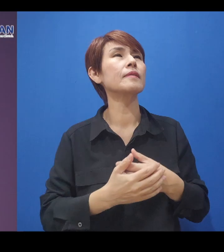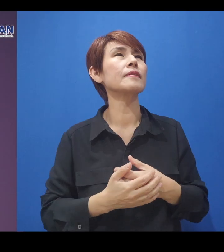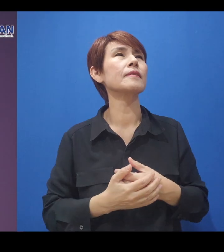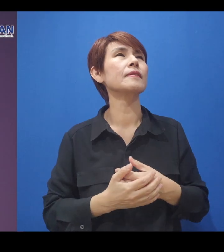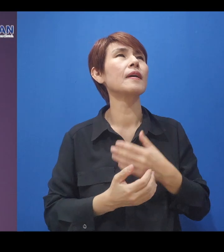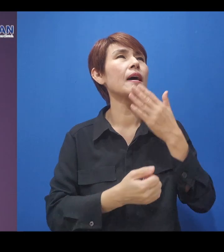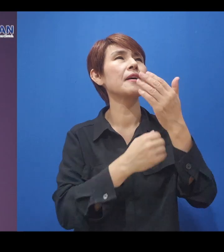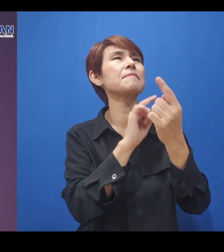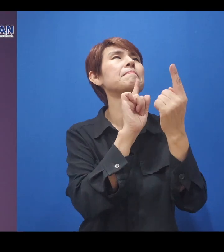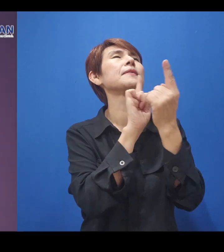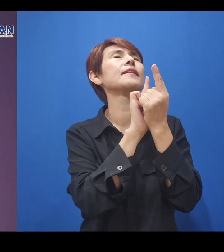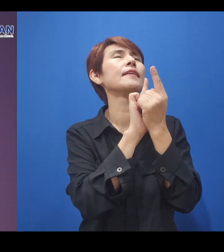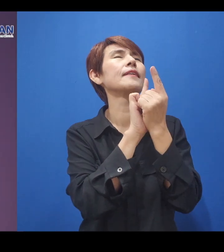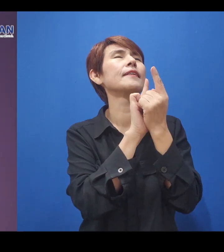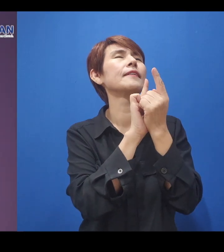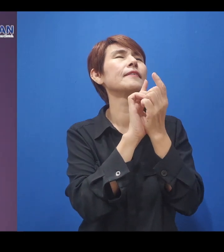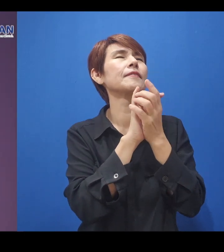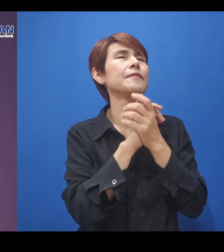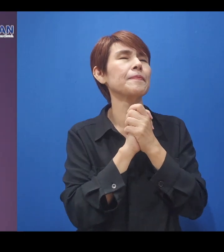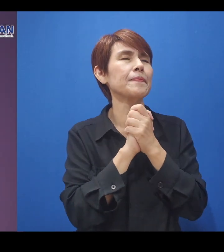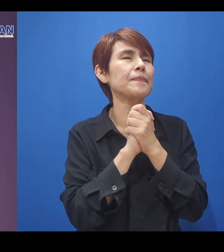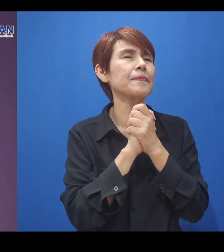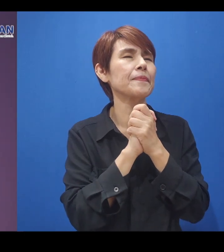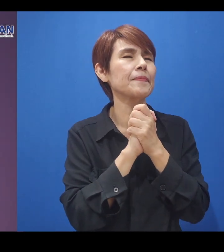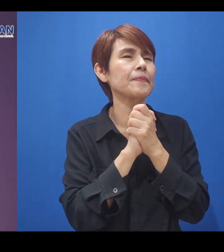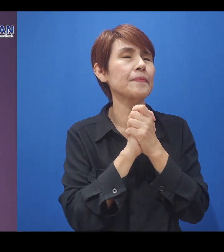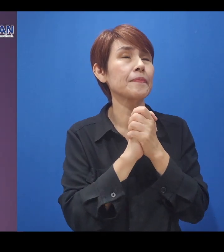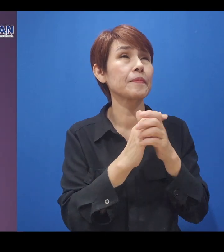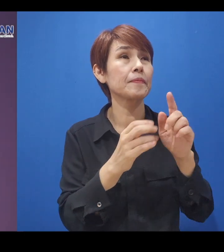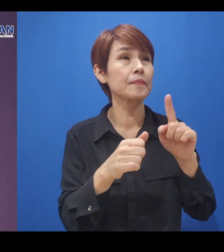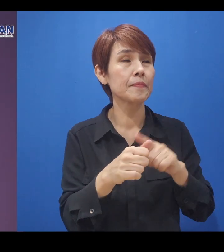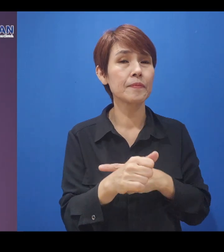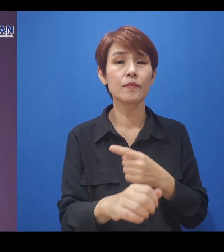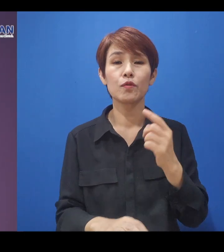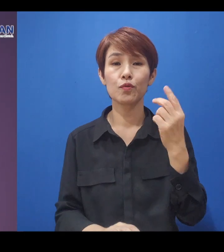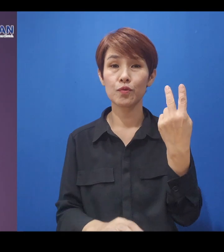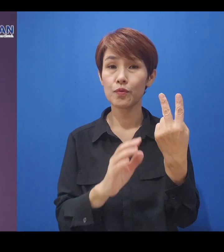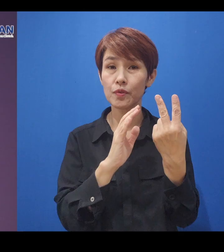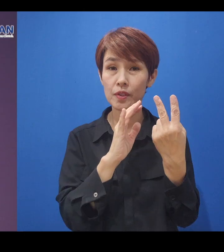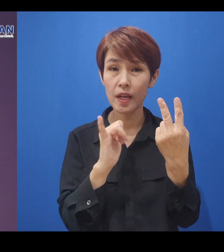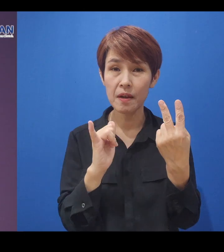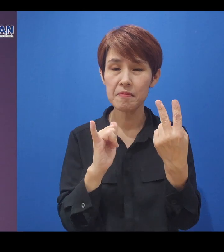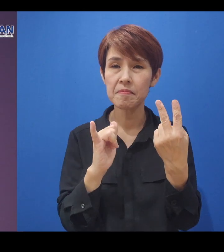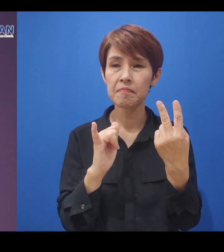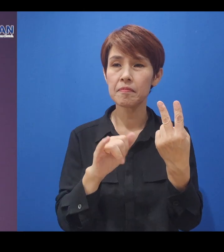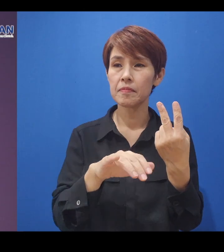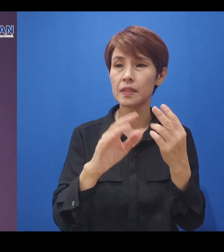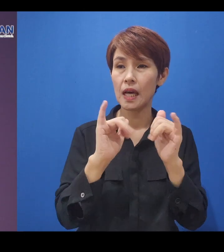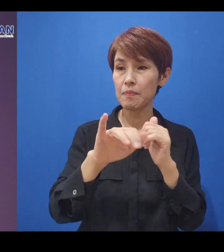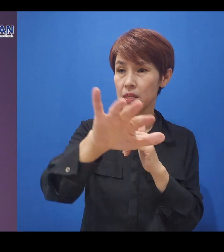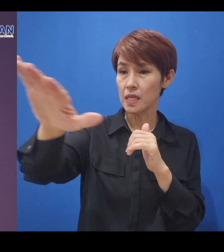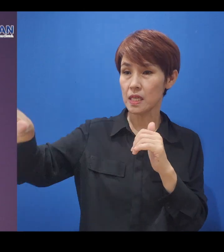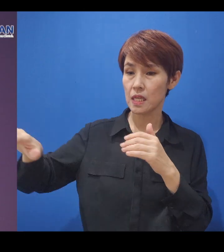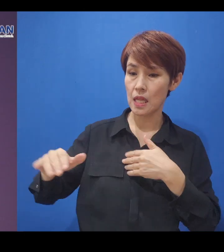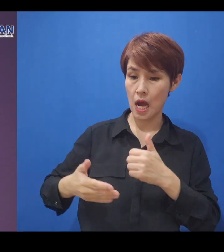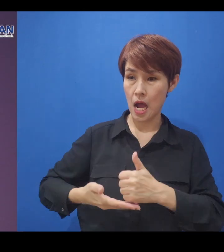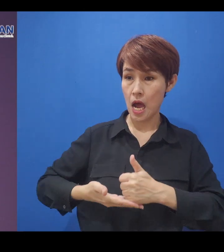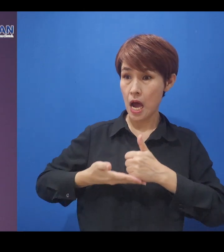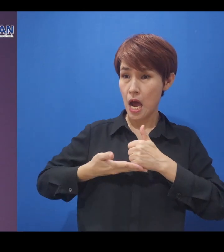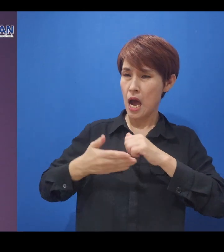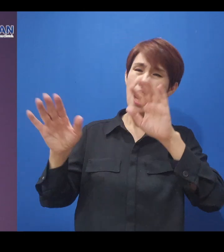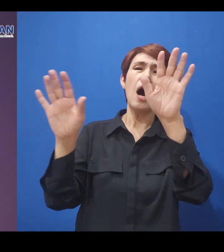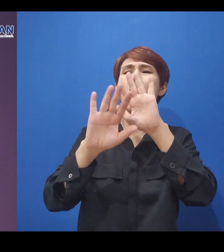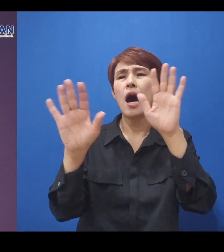하나님을 만나고 있었기 때문에 바나바와 바울은 자신이 하나님으로 높여질 때 감당할 수